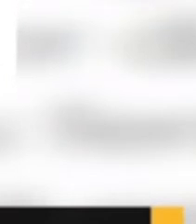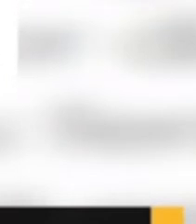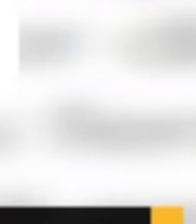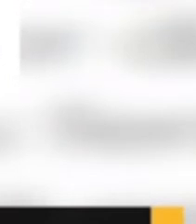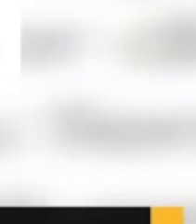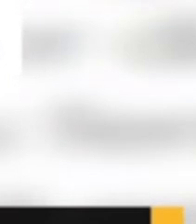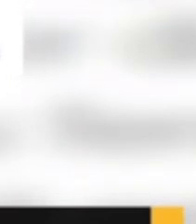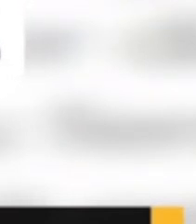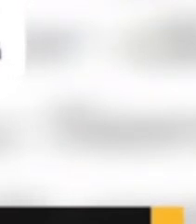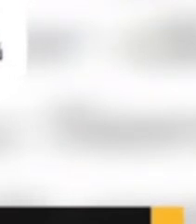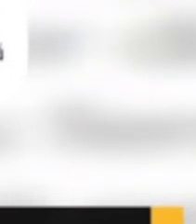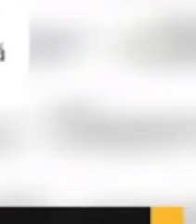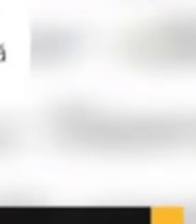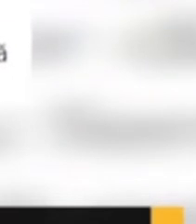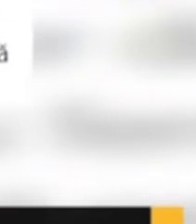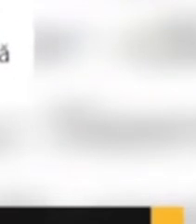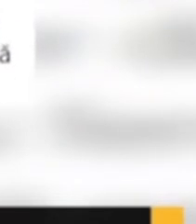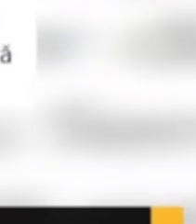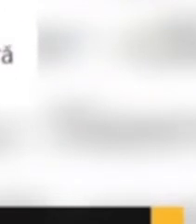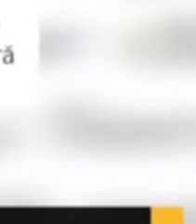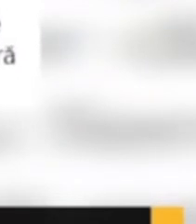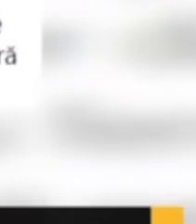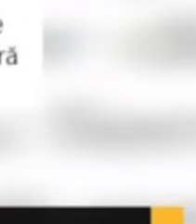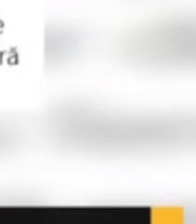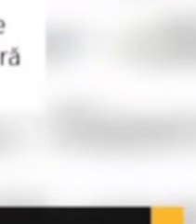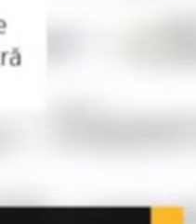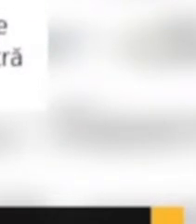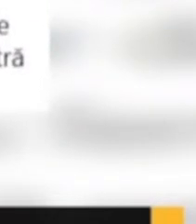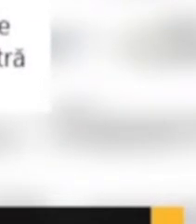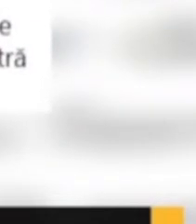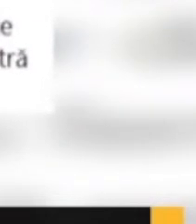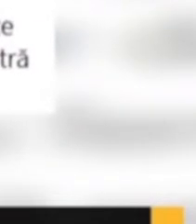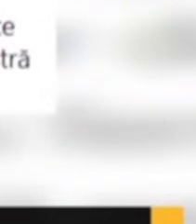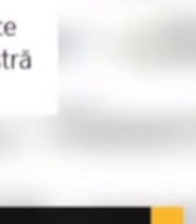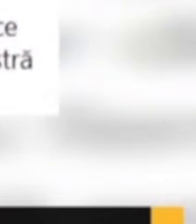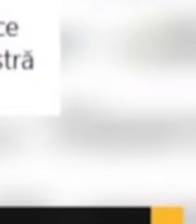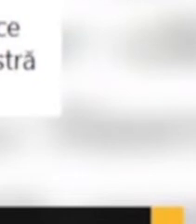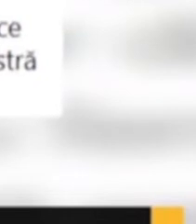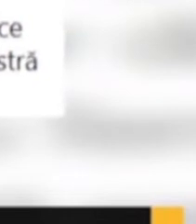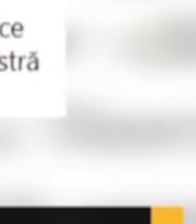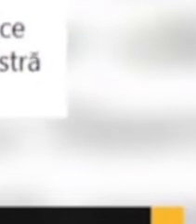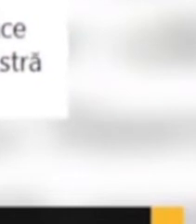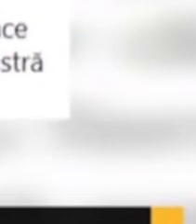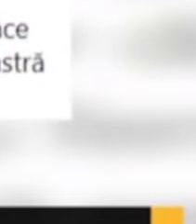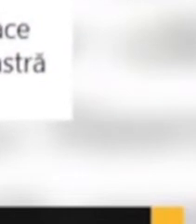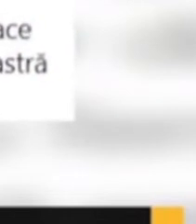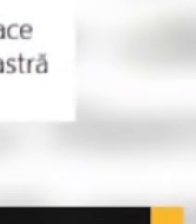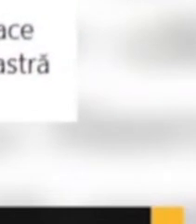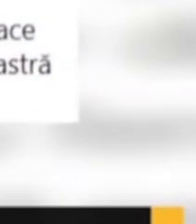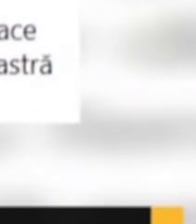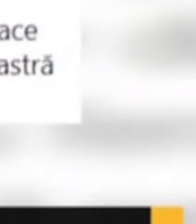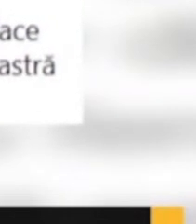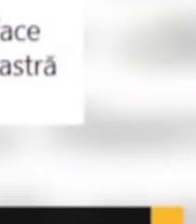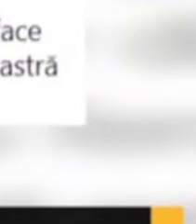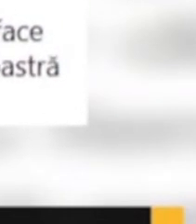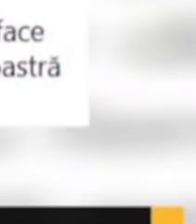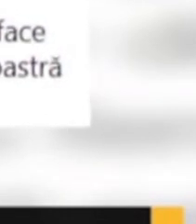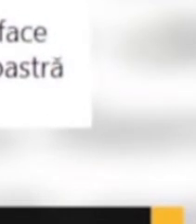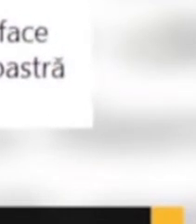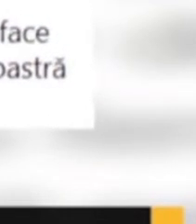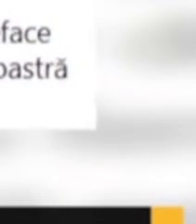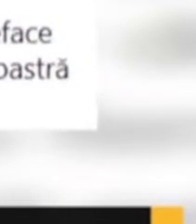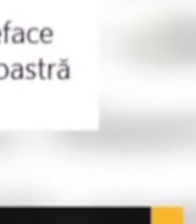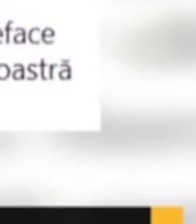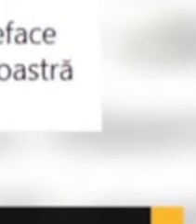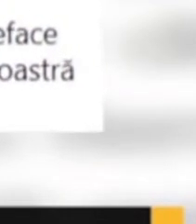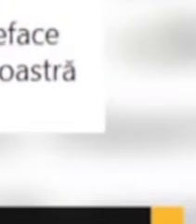democratice, autentic liberale și europene. Vom continua să muncim pentru implementarea reformelor din Planul Național de Redresare și